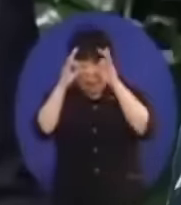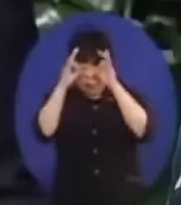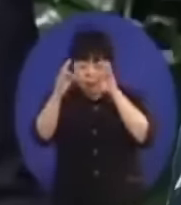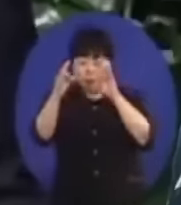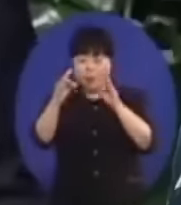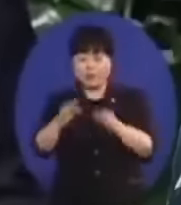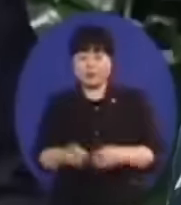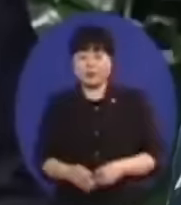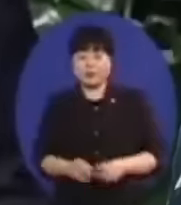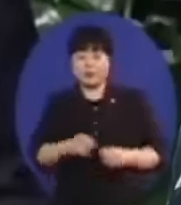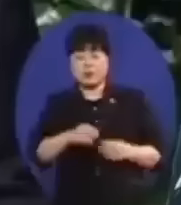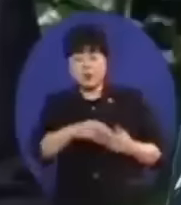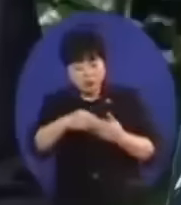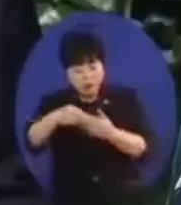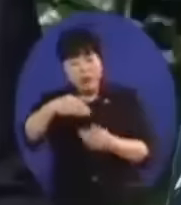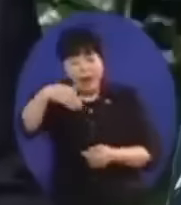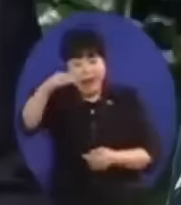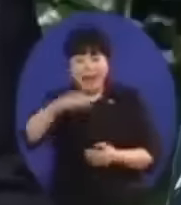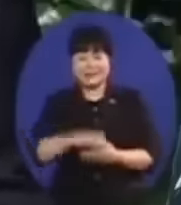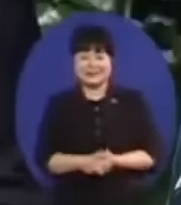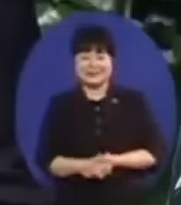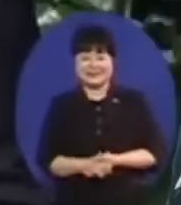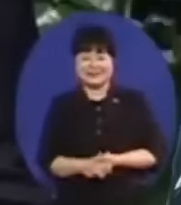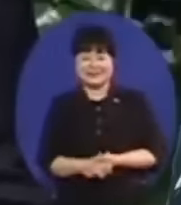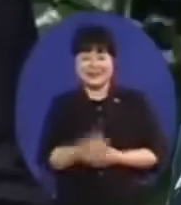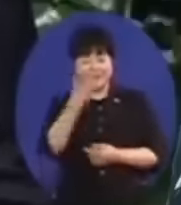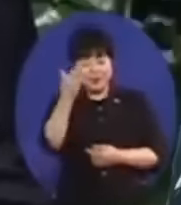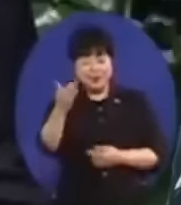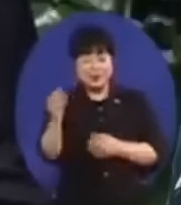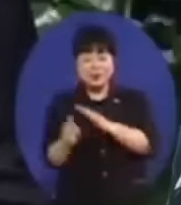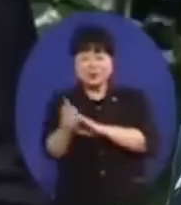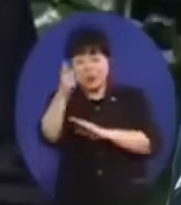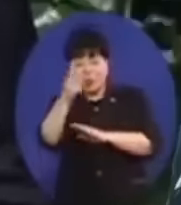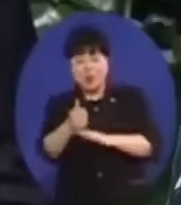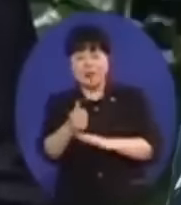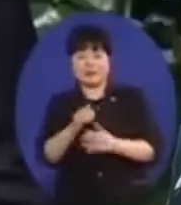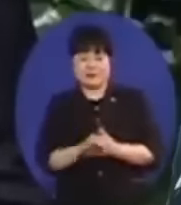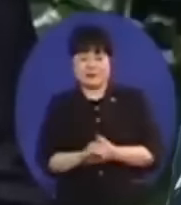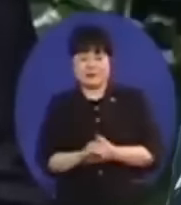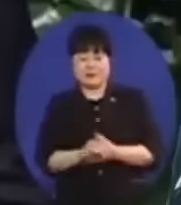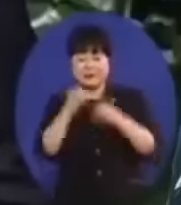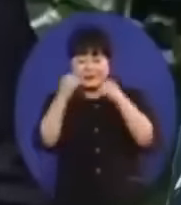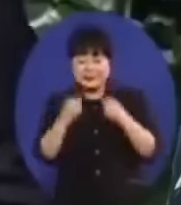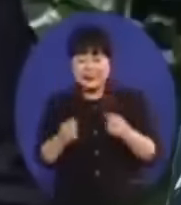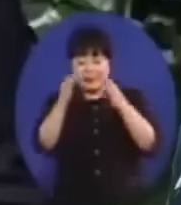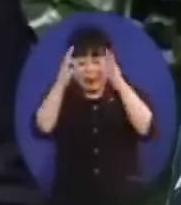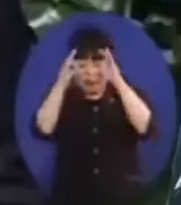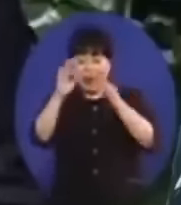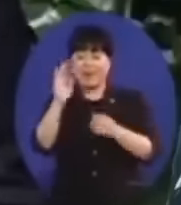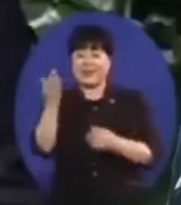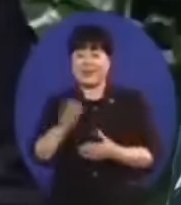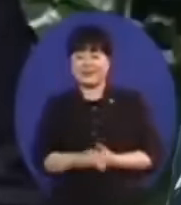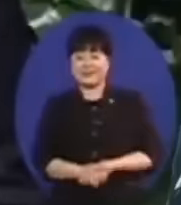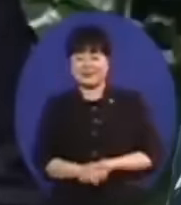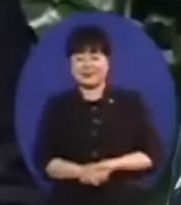바라보는 목적으로 끌려가는 것입니다. 여러분이 성공한 인생을 사는 것을 바라보아야 돼요.